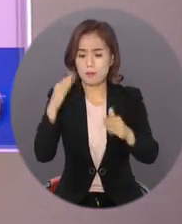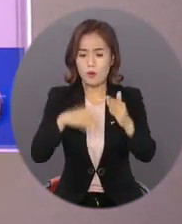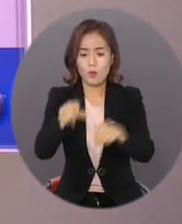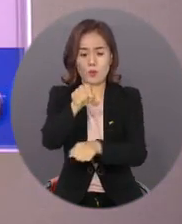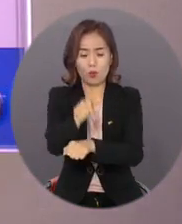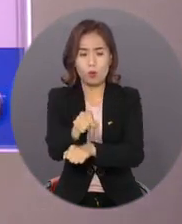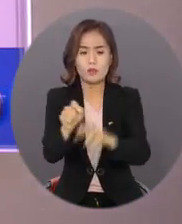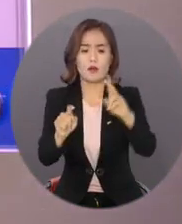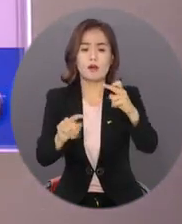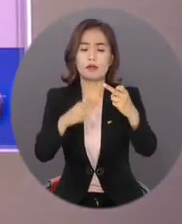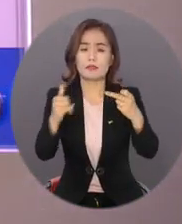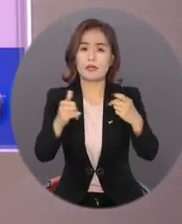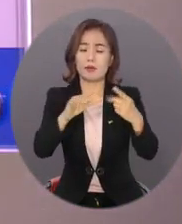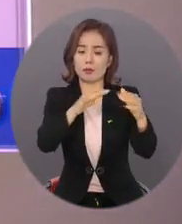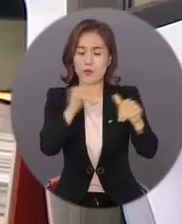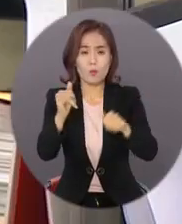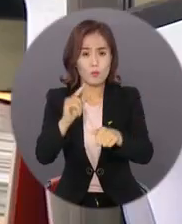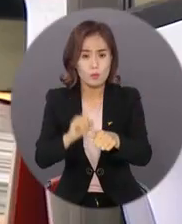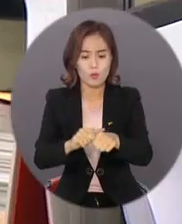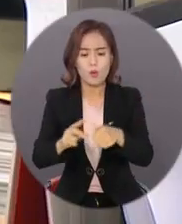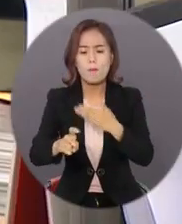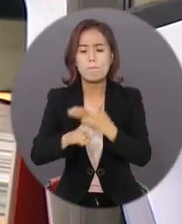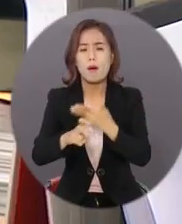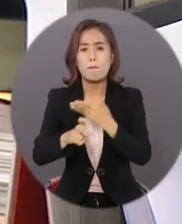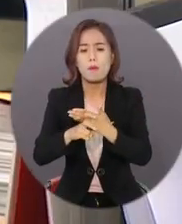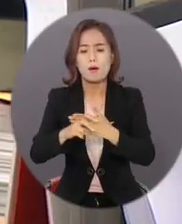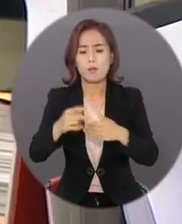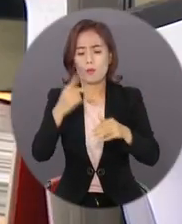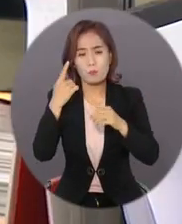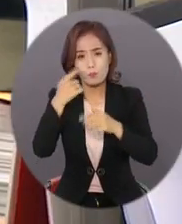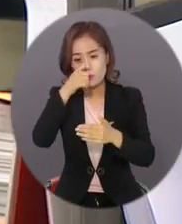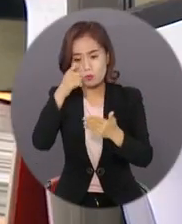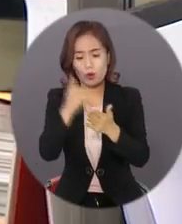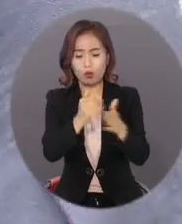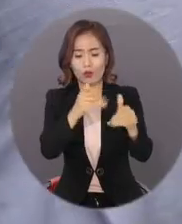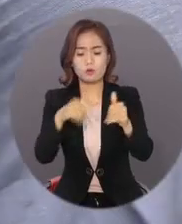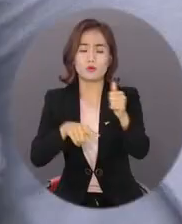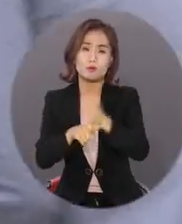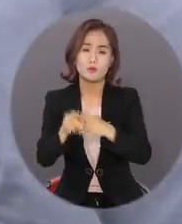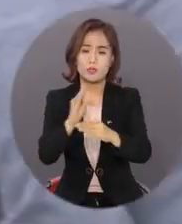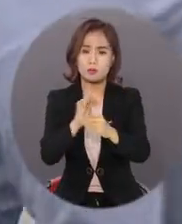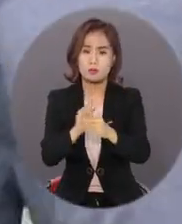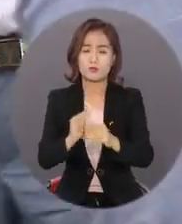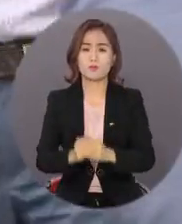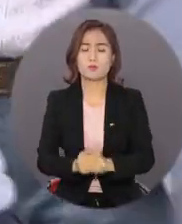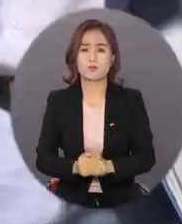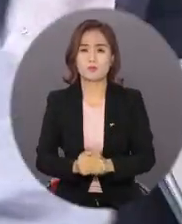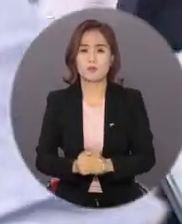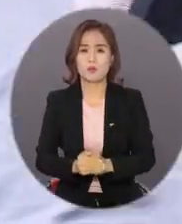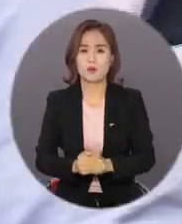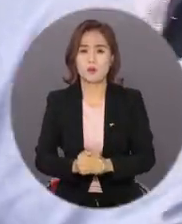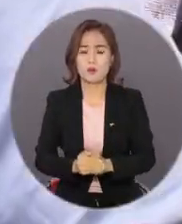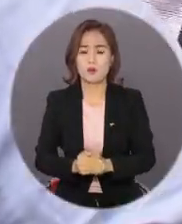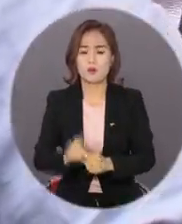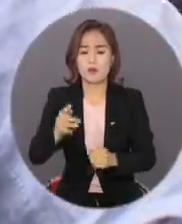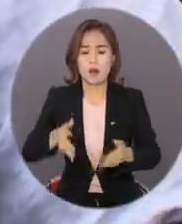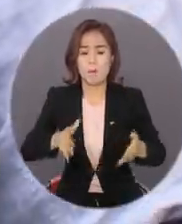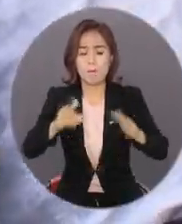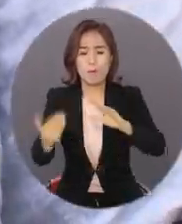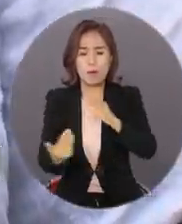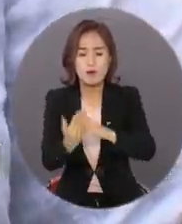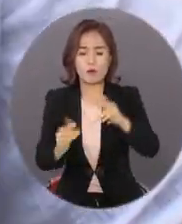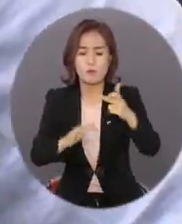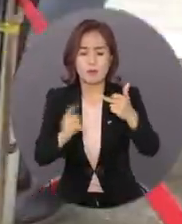등 11명을 부동산 실명제법 위반 혐의로 입건해 수사하고 있습니다. 이에 앞서 학동 4구역에서